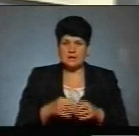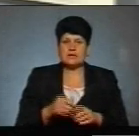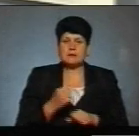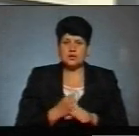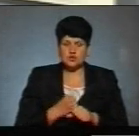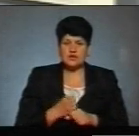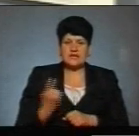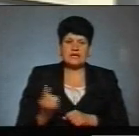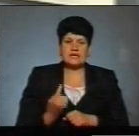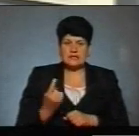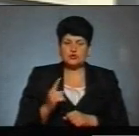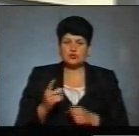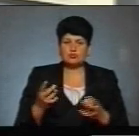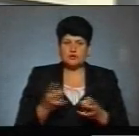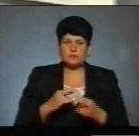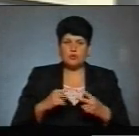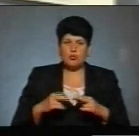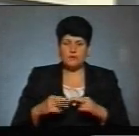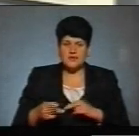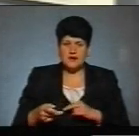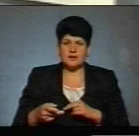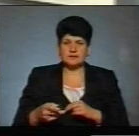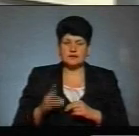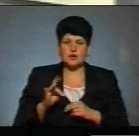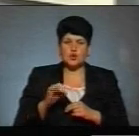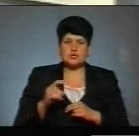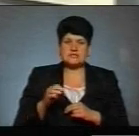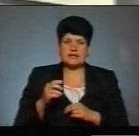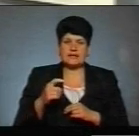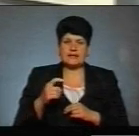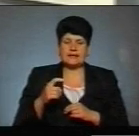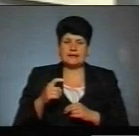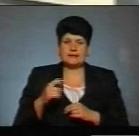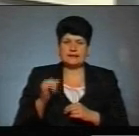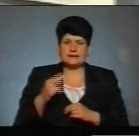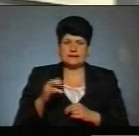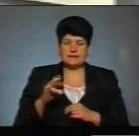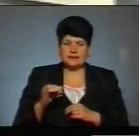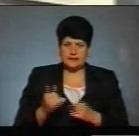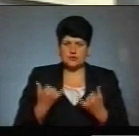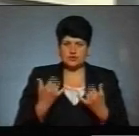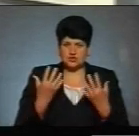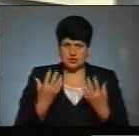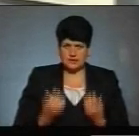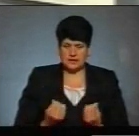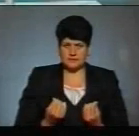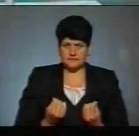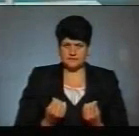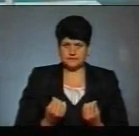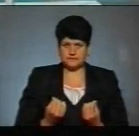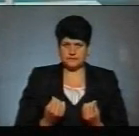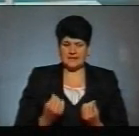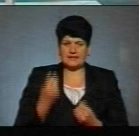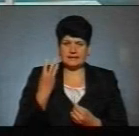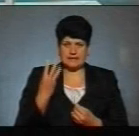працюючі, єдине, що ну, потрібно там поміняти розхідники. От, і вже на сьогоднішній день ми